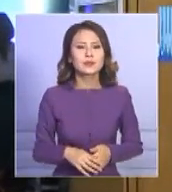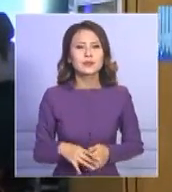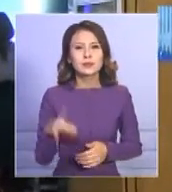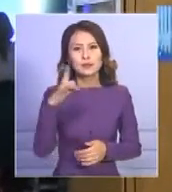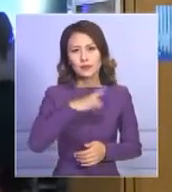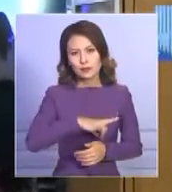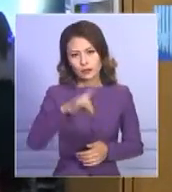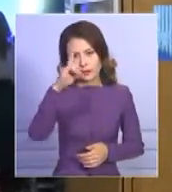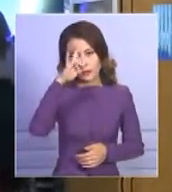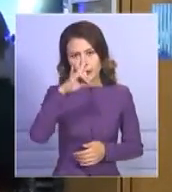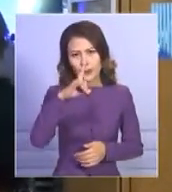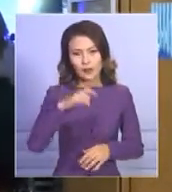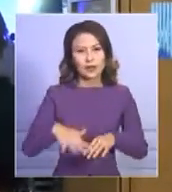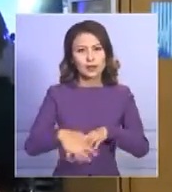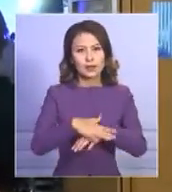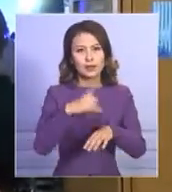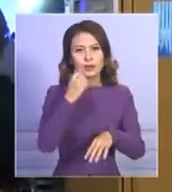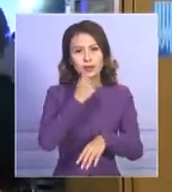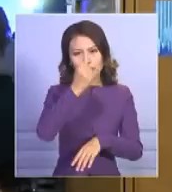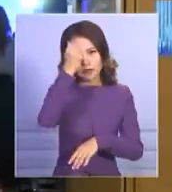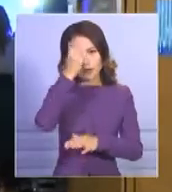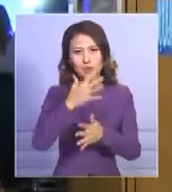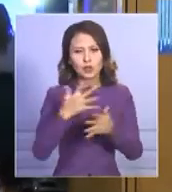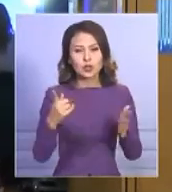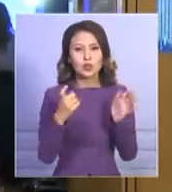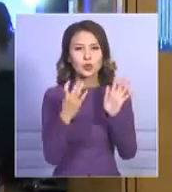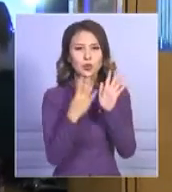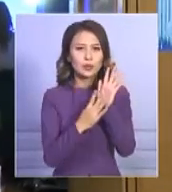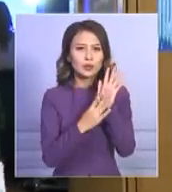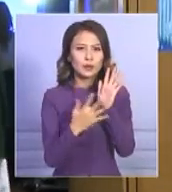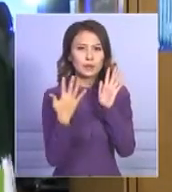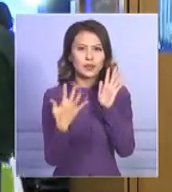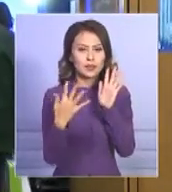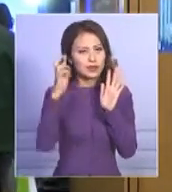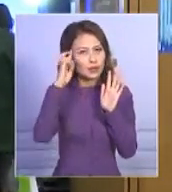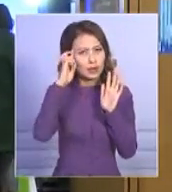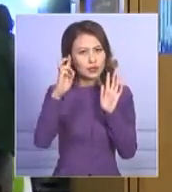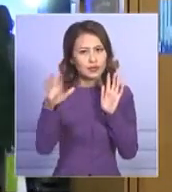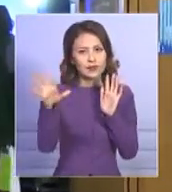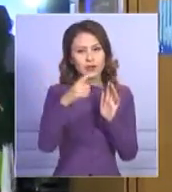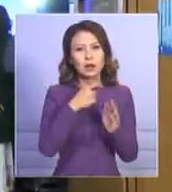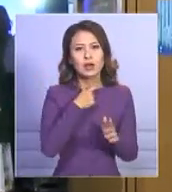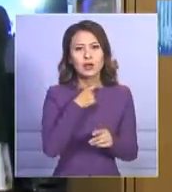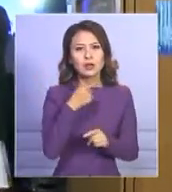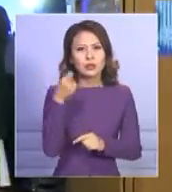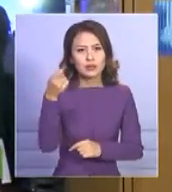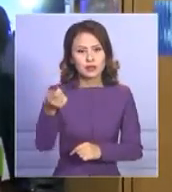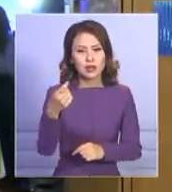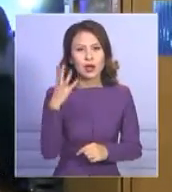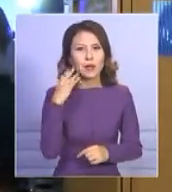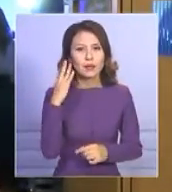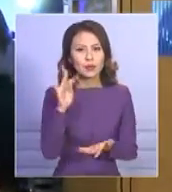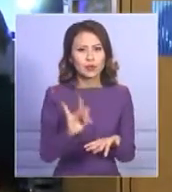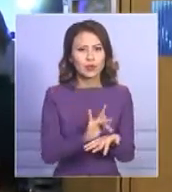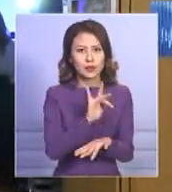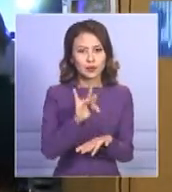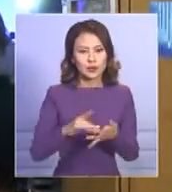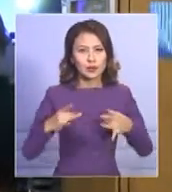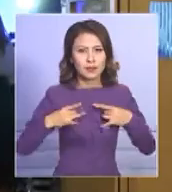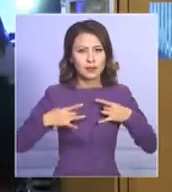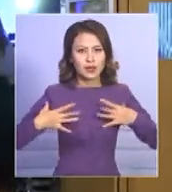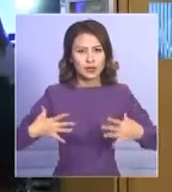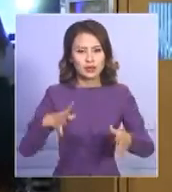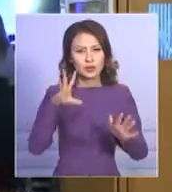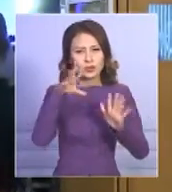қазақ халқының атынан рахметін білдірді. 195 мемлекет жалпы бір ауыздан дауыс беріп, Алматы қаласының 1000 жылдығын